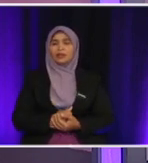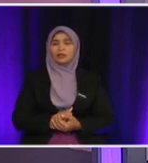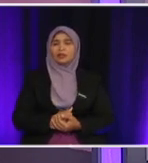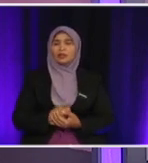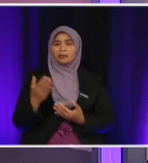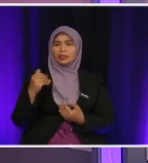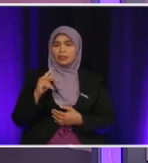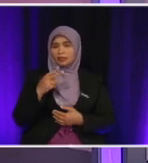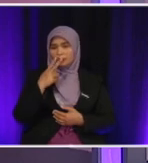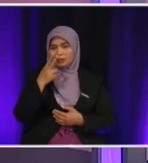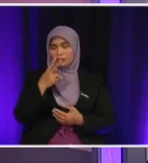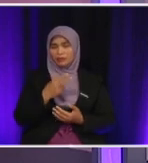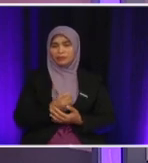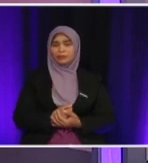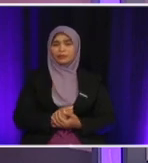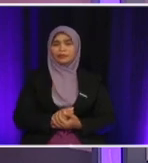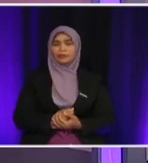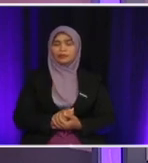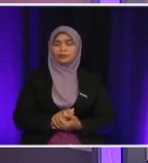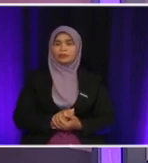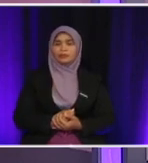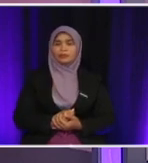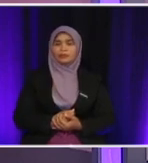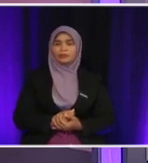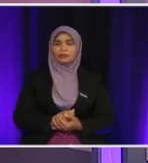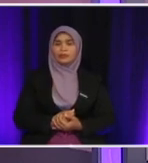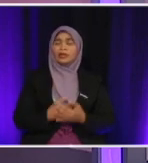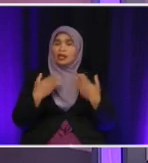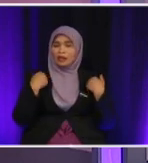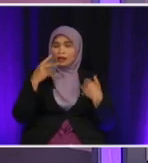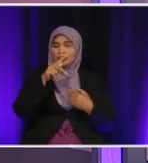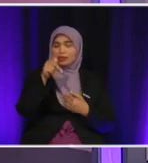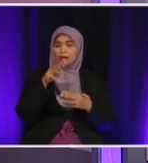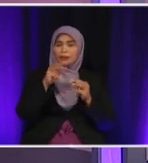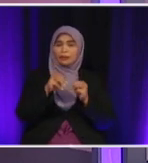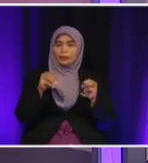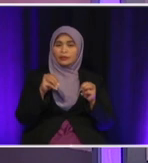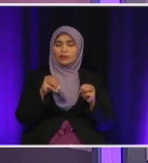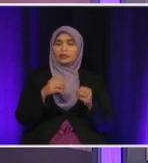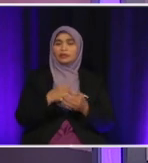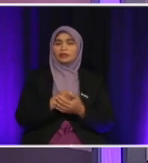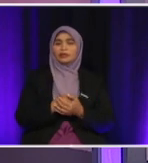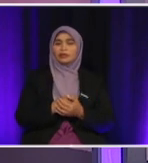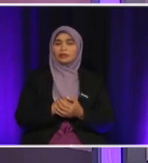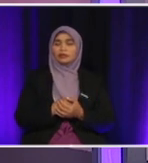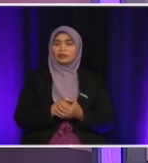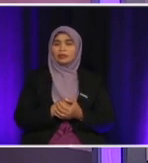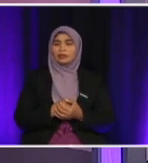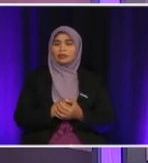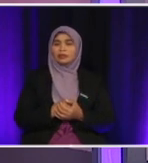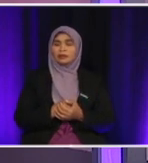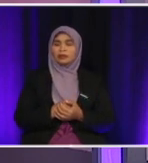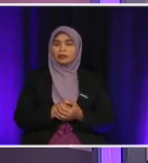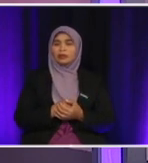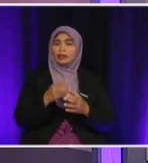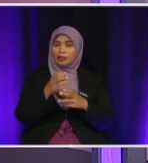seterusnya Coba kita lihat Adakah murid-murid Kita di studio kawan-kawan kita di studio